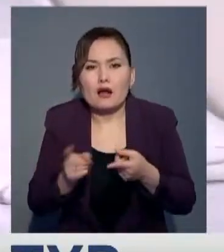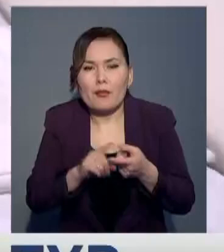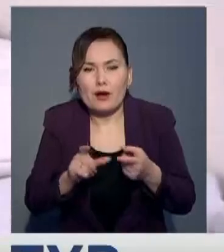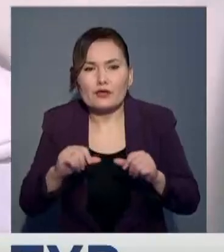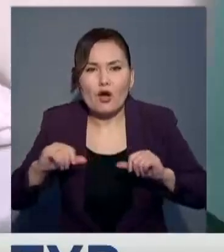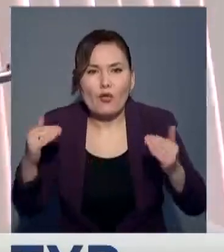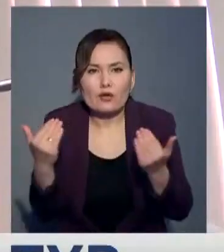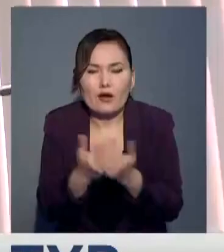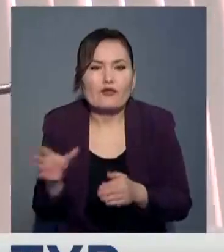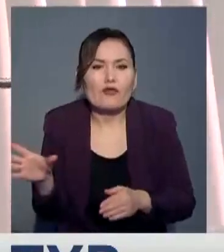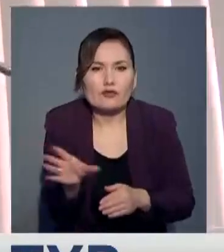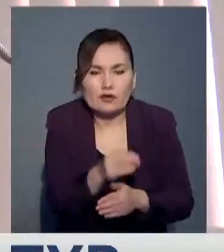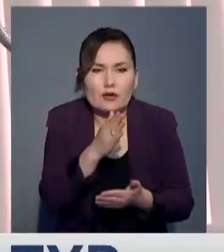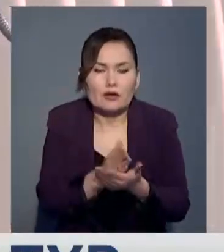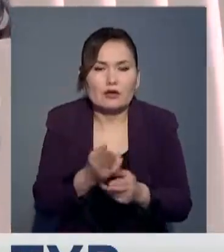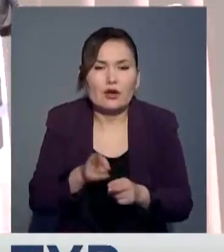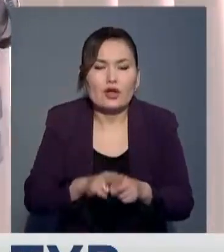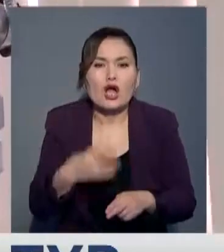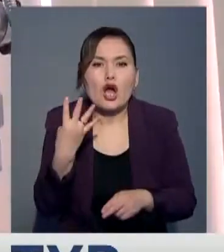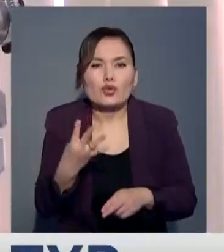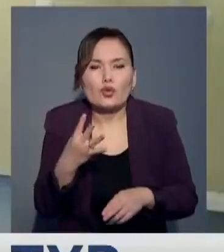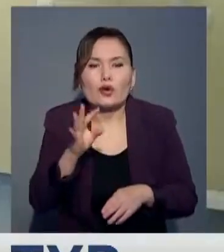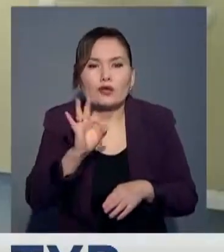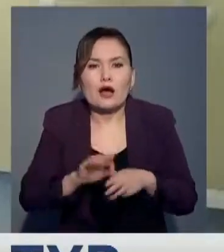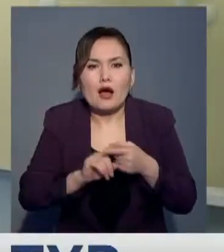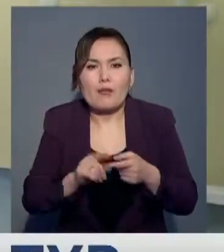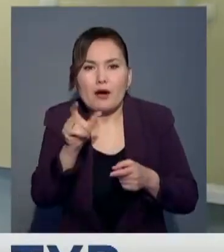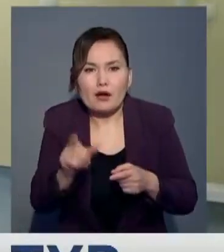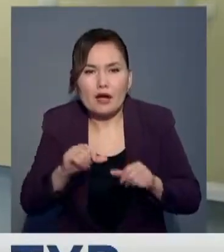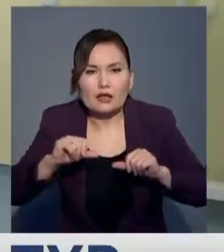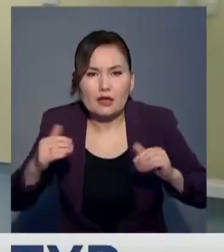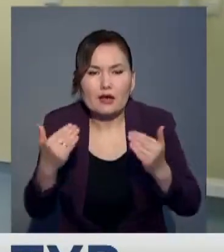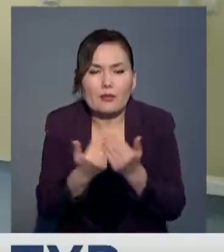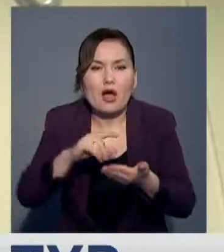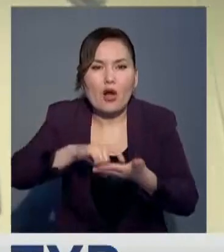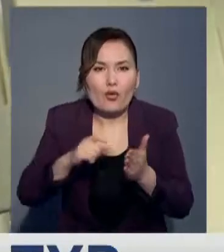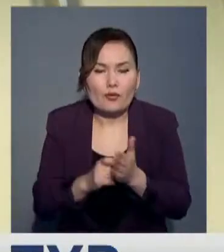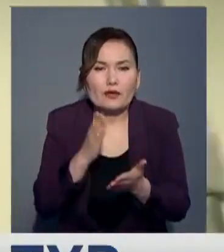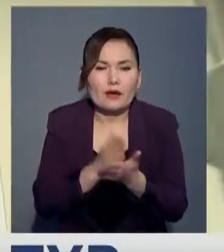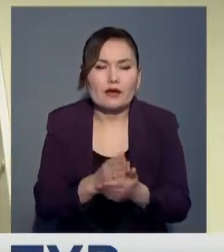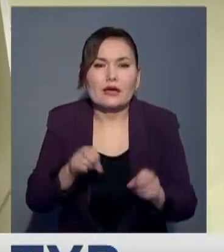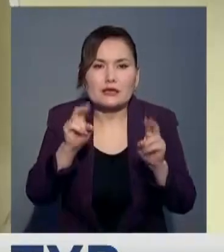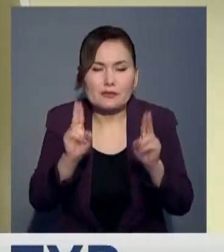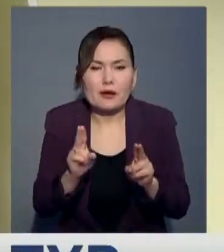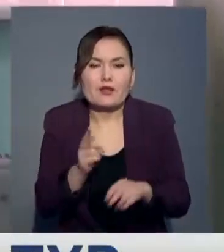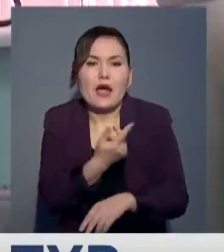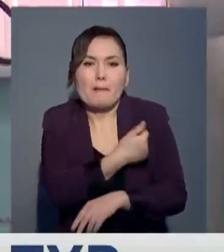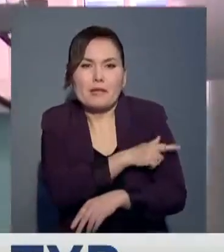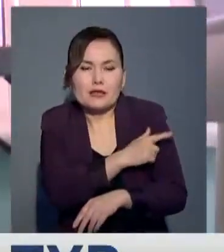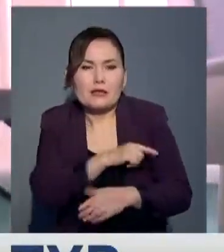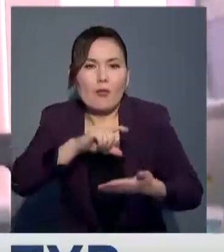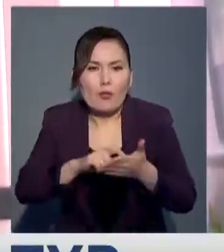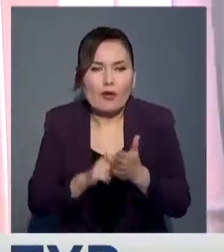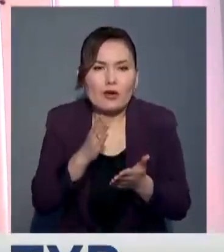бар. Инфекциялық бөлімшеде 4 сырқатқа арналып, 2 изолятор жабдықталған. Арнайы медициналық бокс бар.